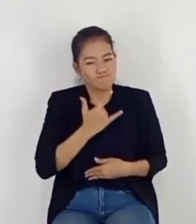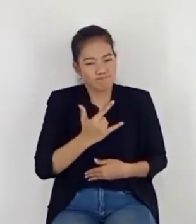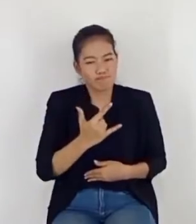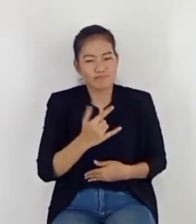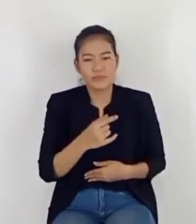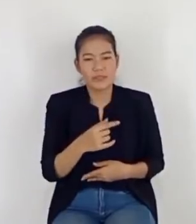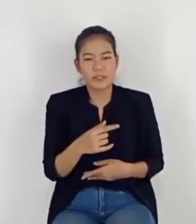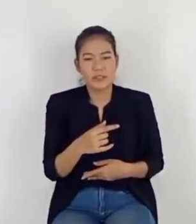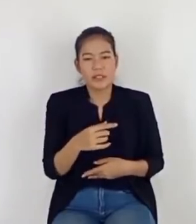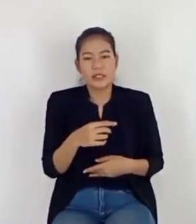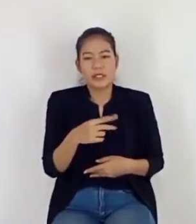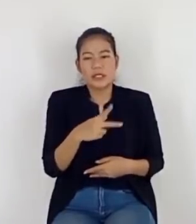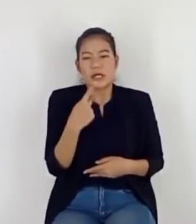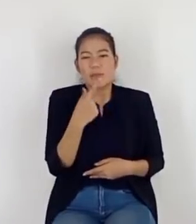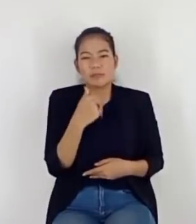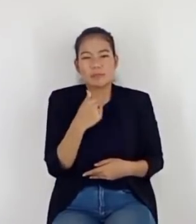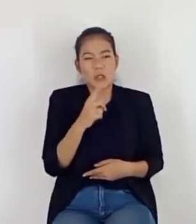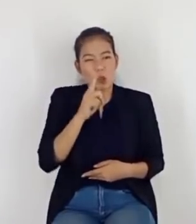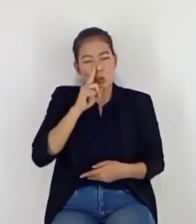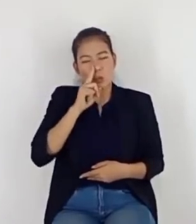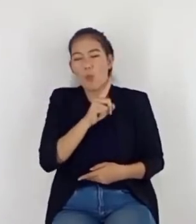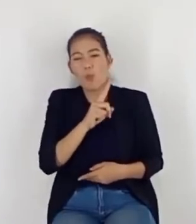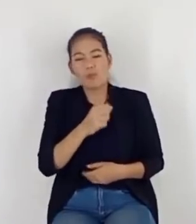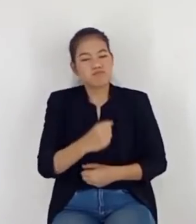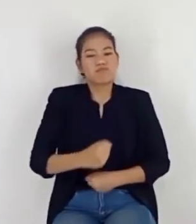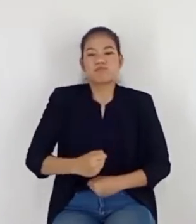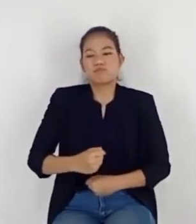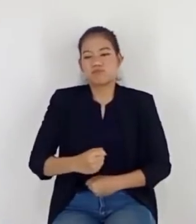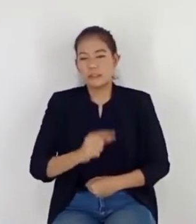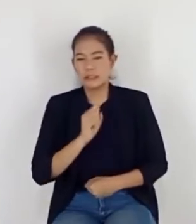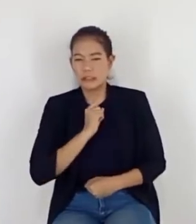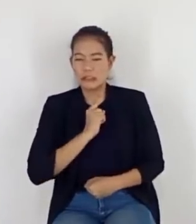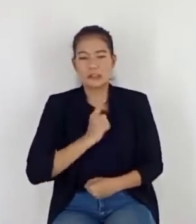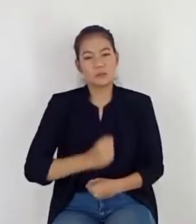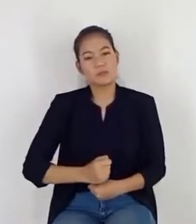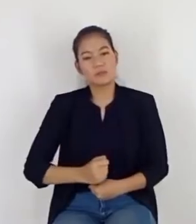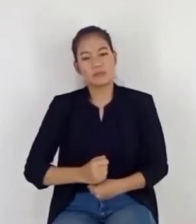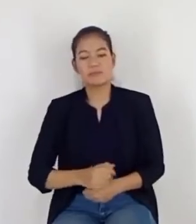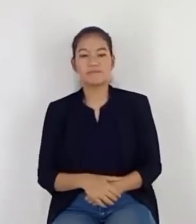Kami terkubur dalam keangkuhan dan kesombongan diri kami.